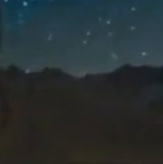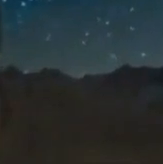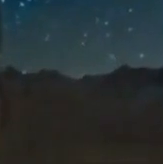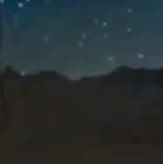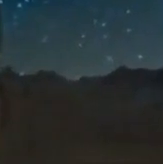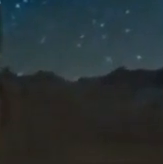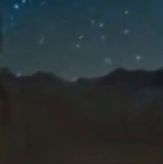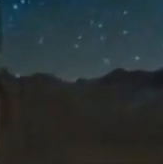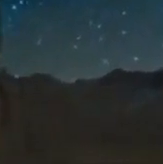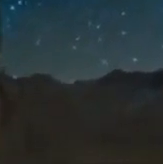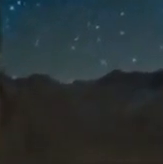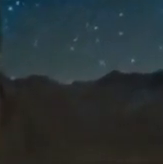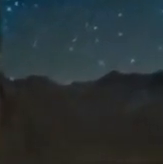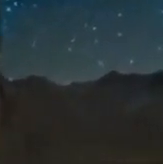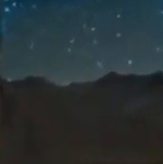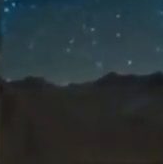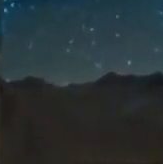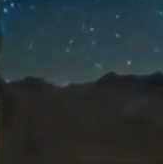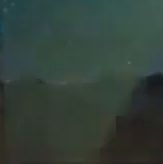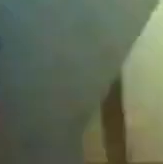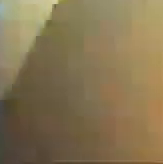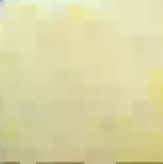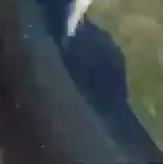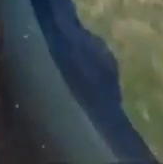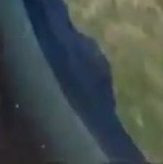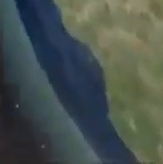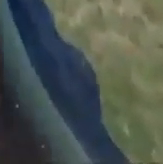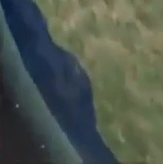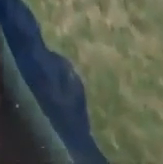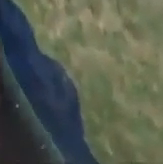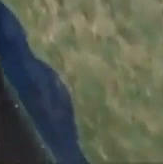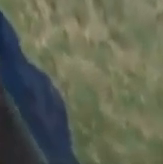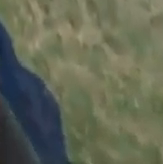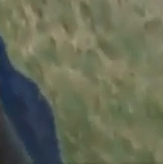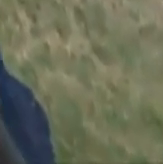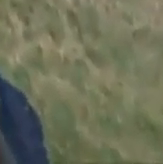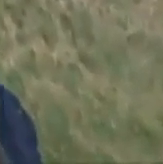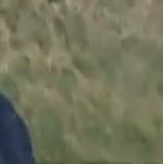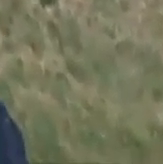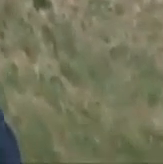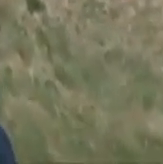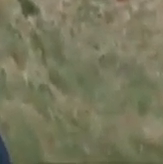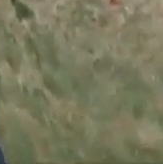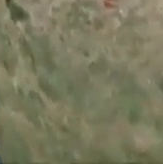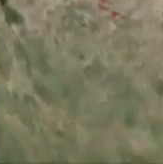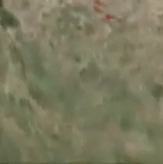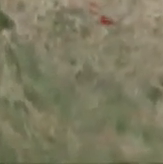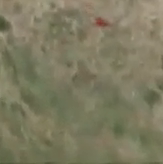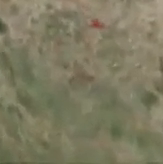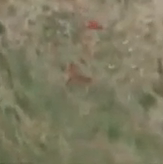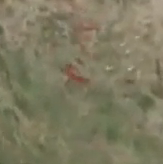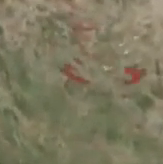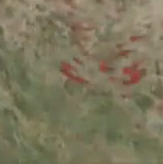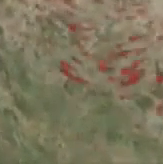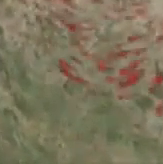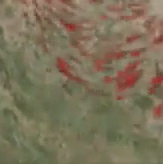بسم الله الرحمن الرحيم، السلام عليكم ورحمة الله وبركاته، حياكم الله مشاهدينا الكرام في نشرة الجوية. أصدر النظام الآلي الإنذار المبكر تنبيها متقدما على